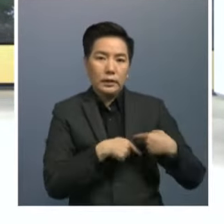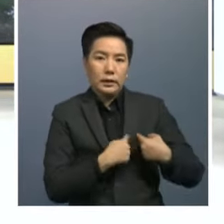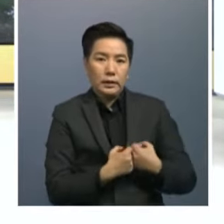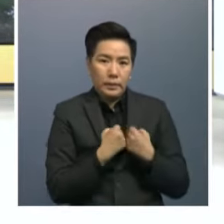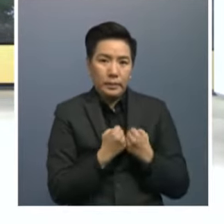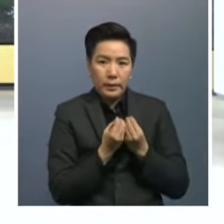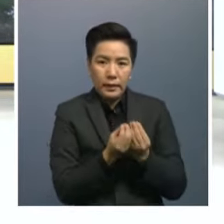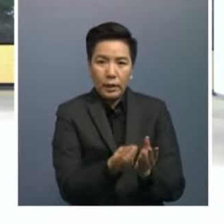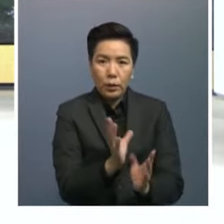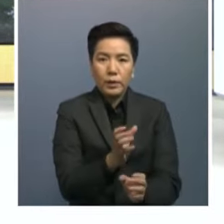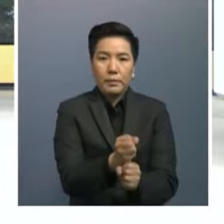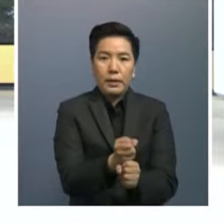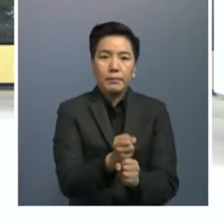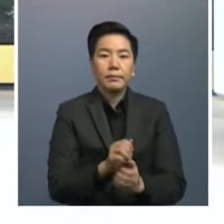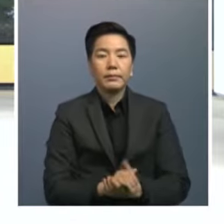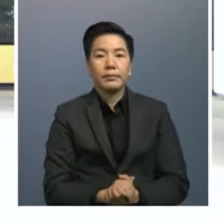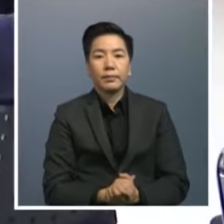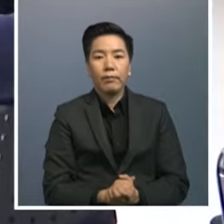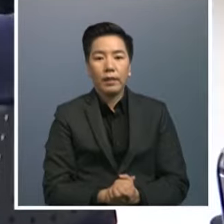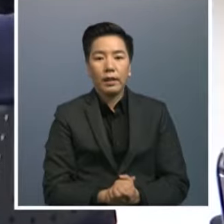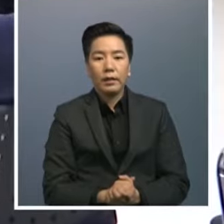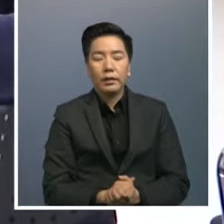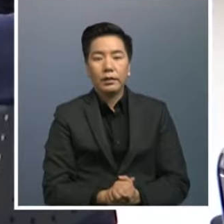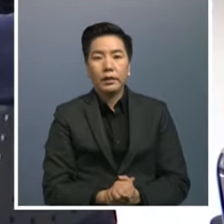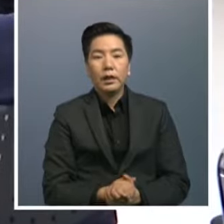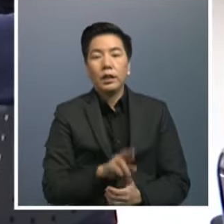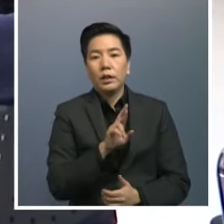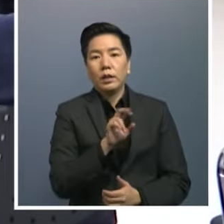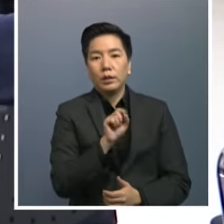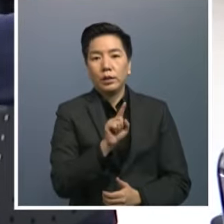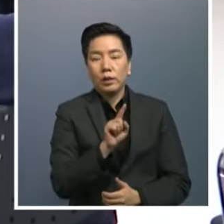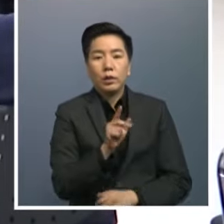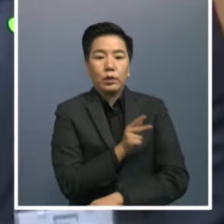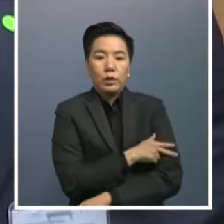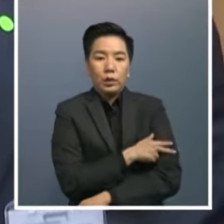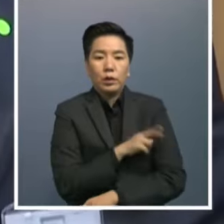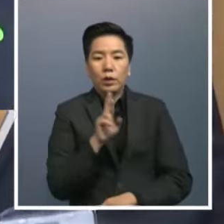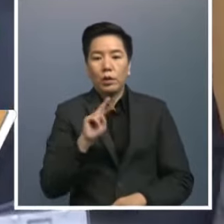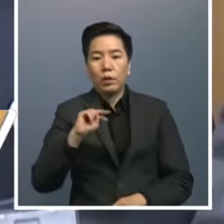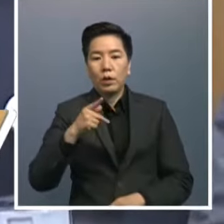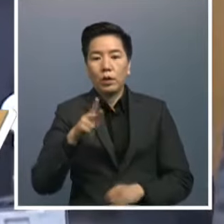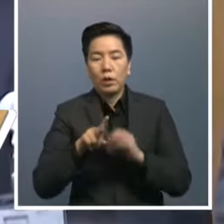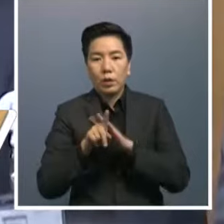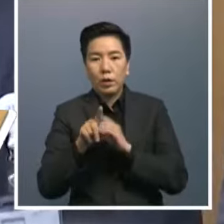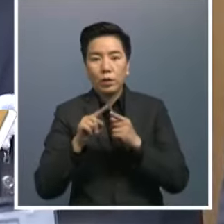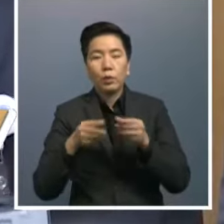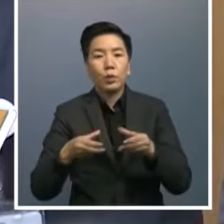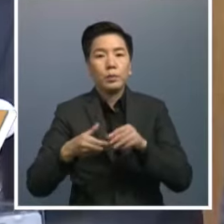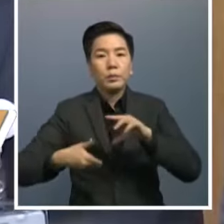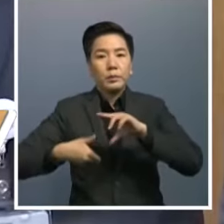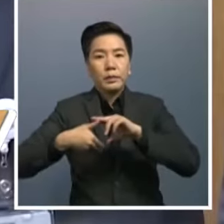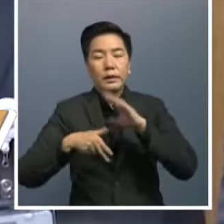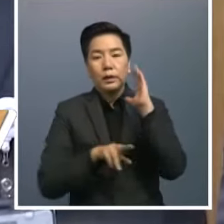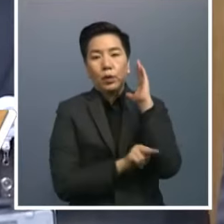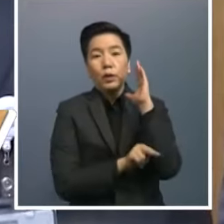ปฏิบัติหน้าที่ครับรองศาสตราจารย์ดร.รงบุญสวยสวรรค์สสจังหวัดนครศรีธรรมราชพรรคพลังประชารัฐ